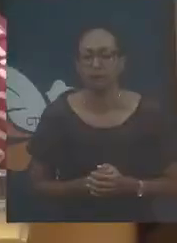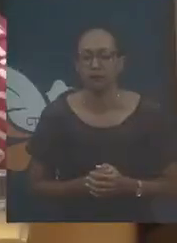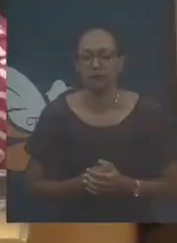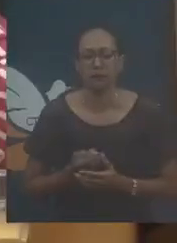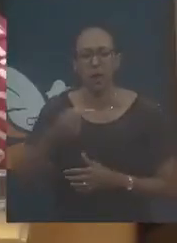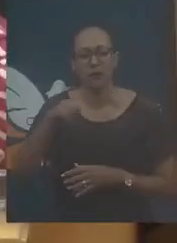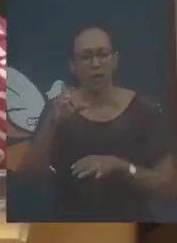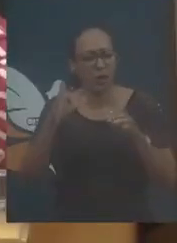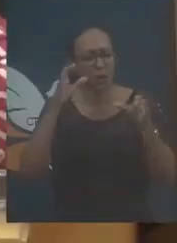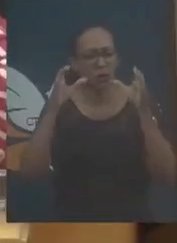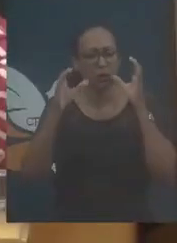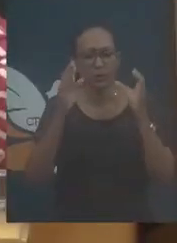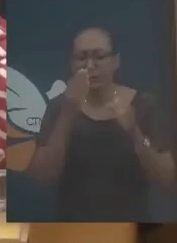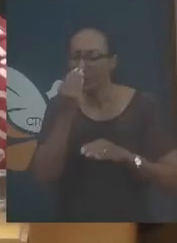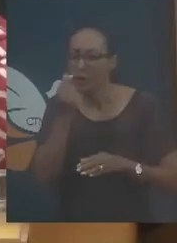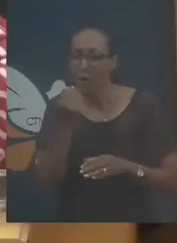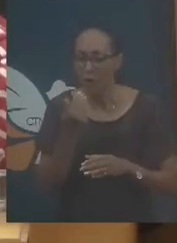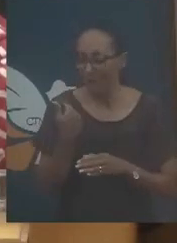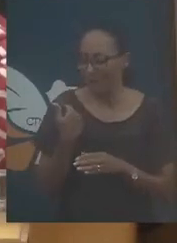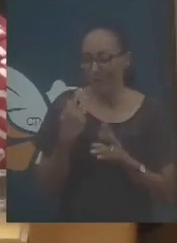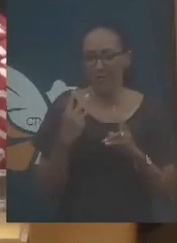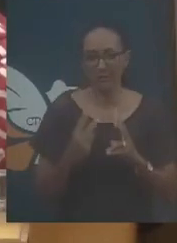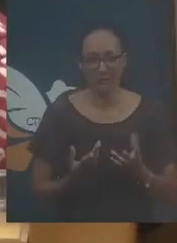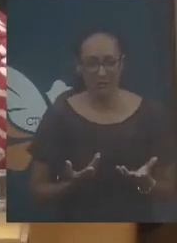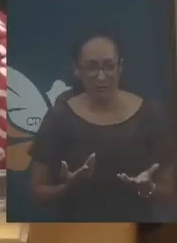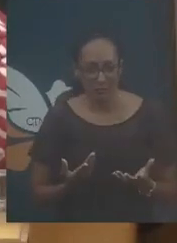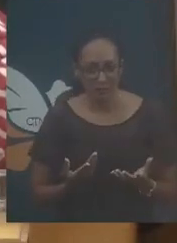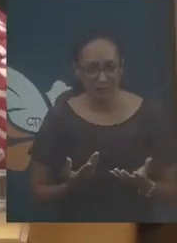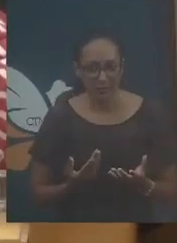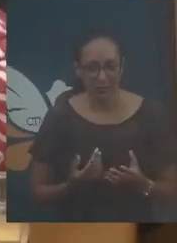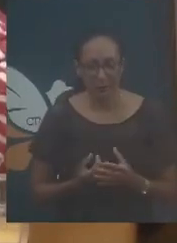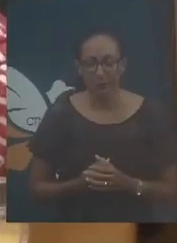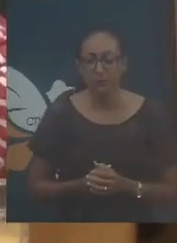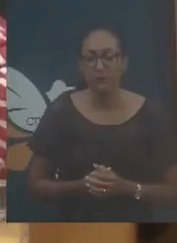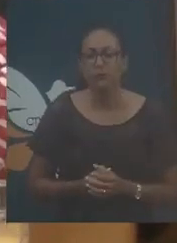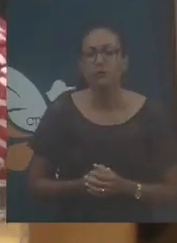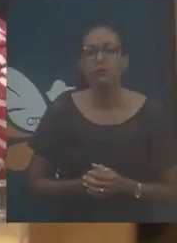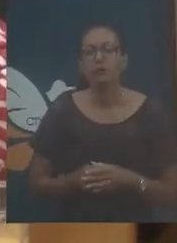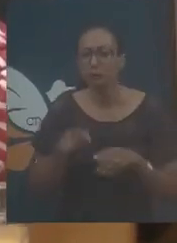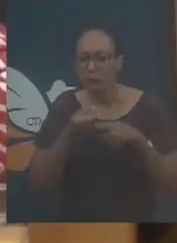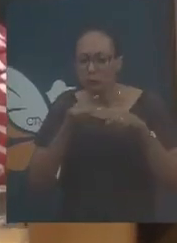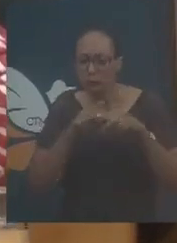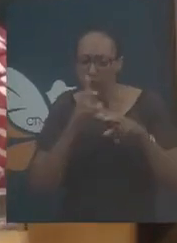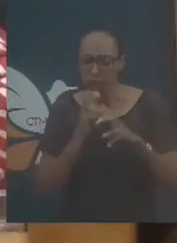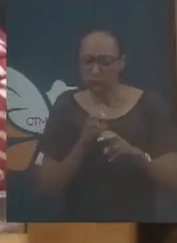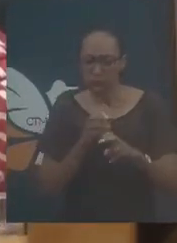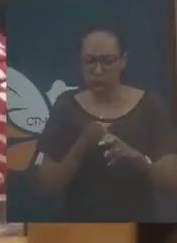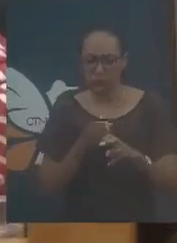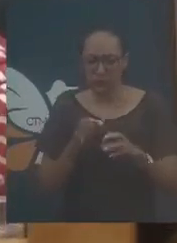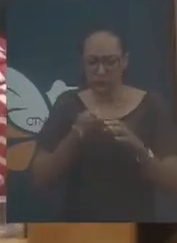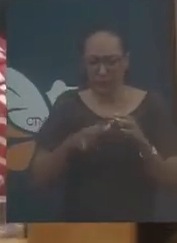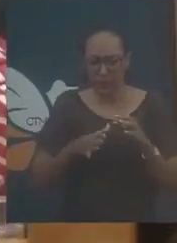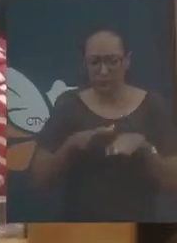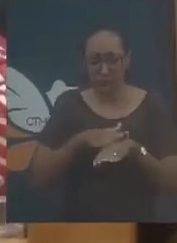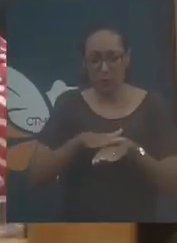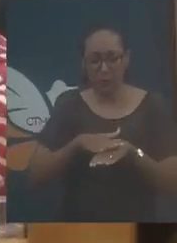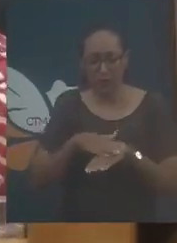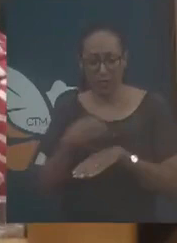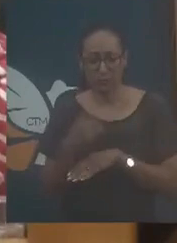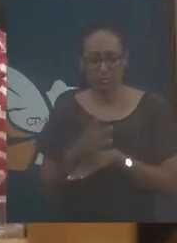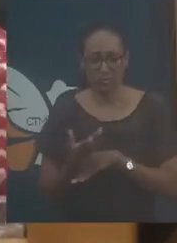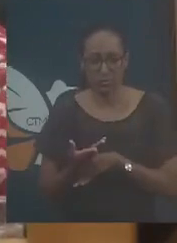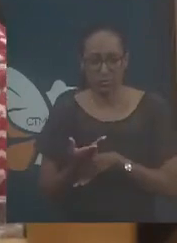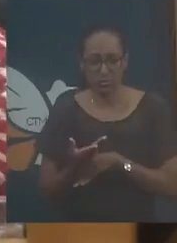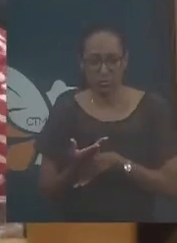a l'impression qu'il vient d'arriver. Autrement dit, ce qu'on est en train d'examiner là, c'est le résultat de votre politique. Vous êtes pratiquement